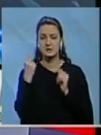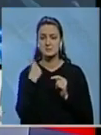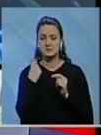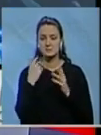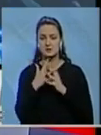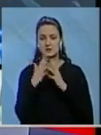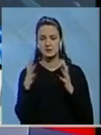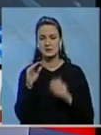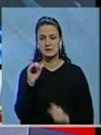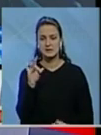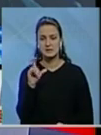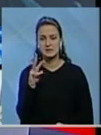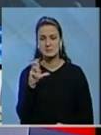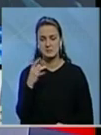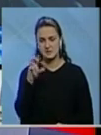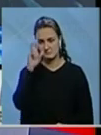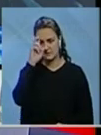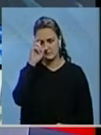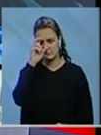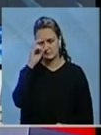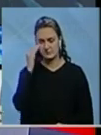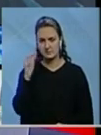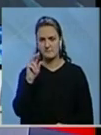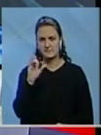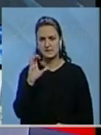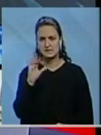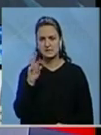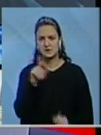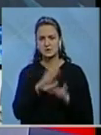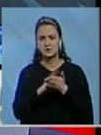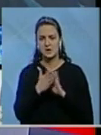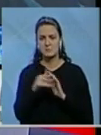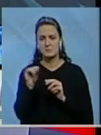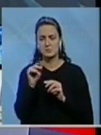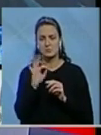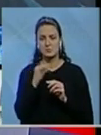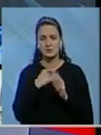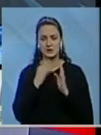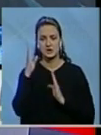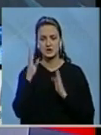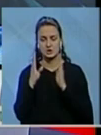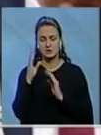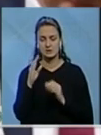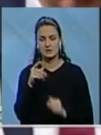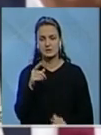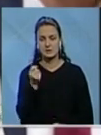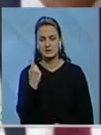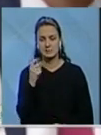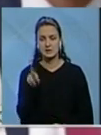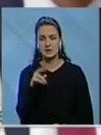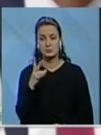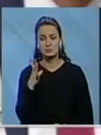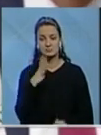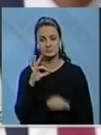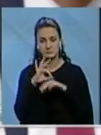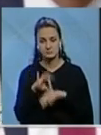Britannetis Parliament, Ereza Mays, Tavrobis Mir, Brexit and Dakav Shabu Shetah Mebas Kench, Supris Kench, Radidi Britannetis Parliament, Chitmet Decembers,